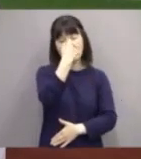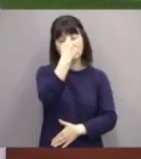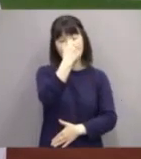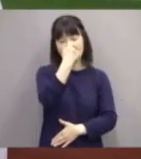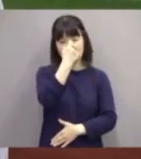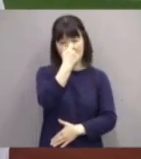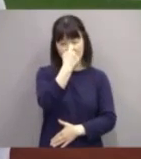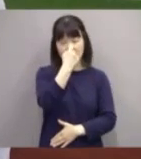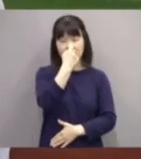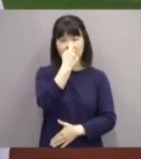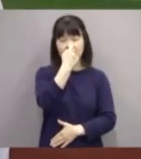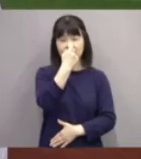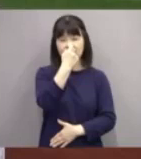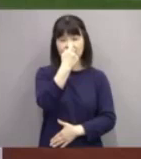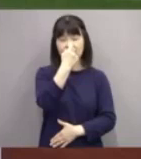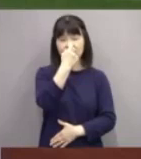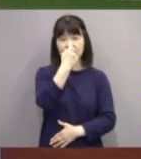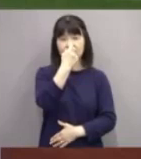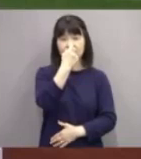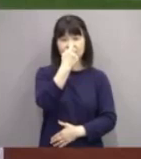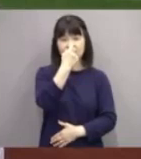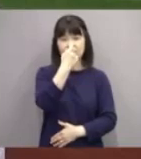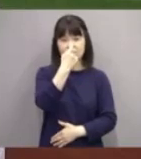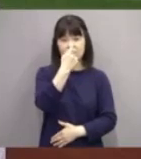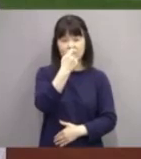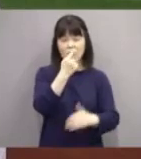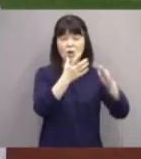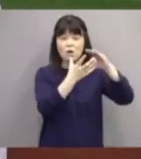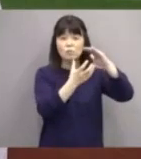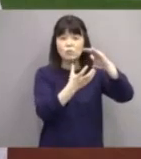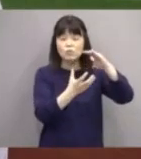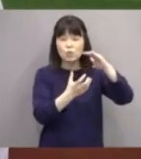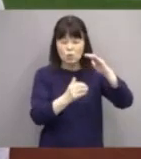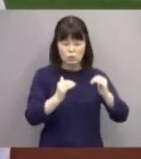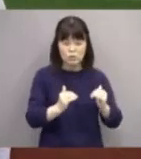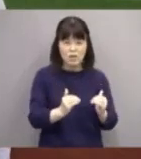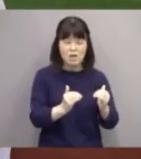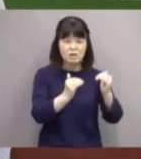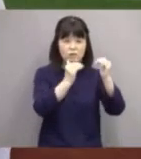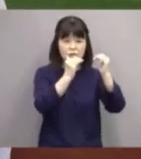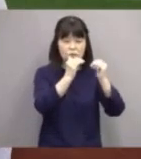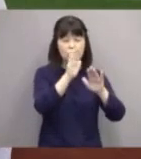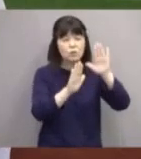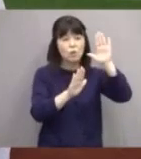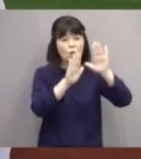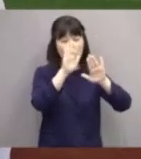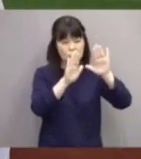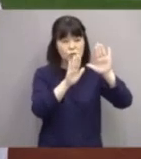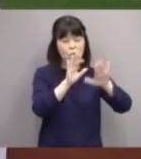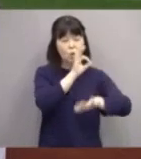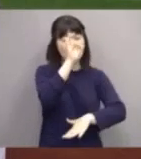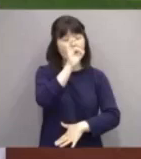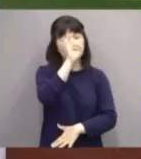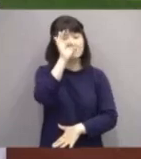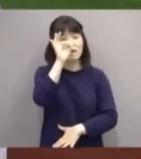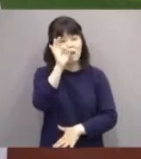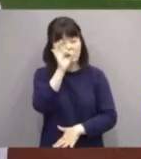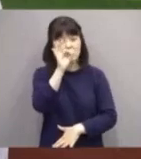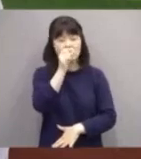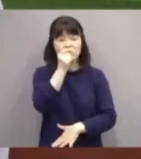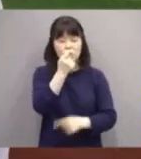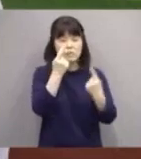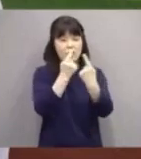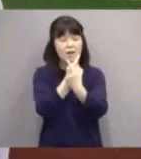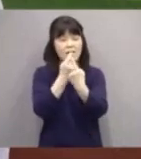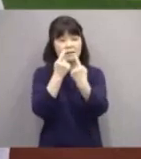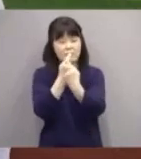した活動を続けています。収穫までぶどうを生育する様子を観察する中で、その過程や変化に